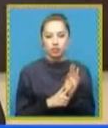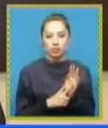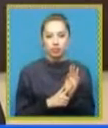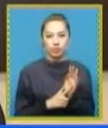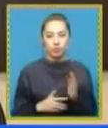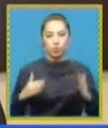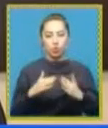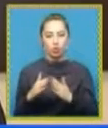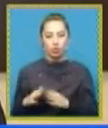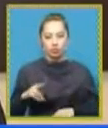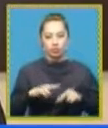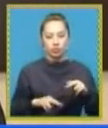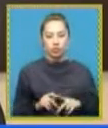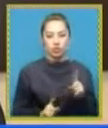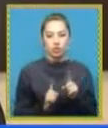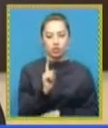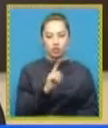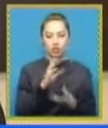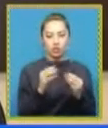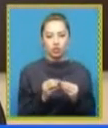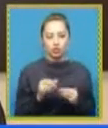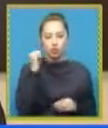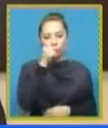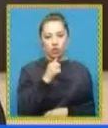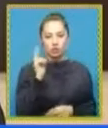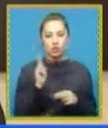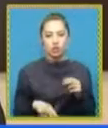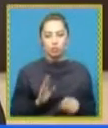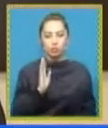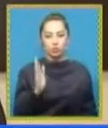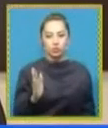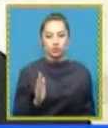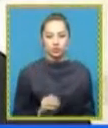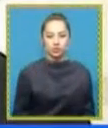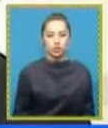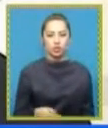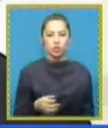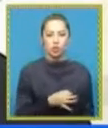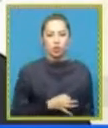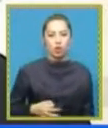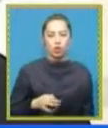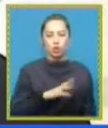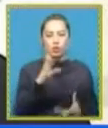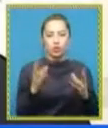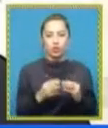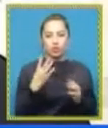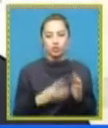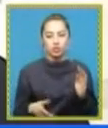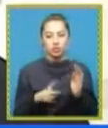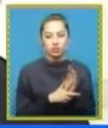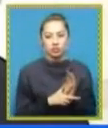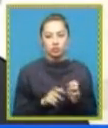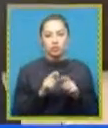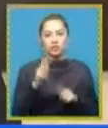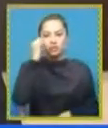жеті үйдің құрылысы басталып, келесі жылы тапсырылады деген ниетте отырмыз Құдай қаласа. Біздің облыс бойынша 48 апатты мектеп